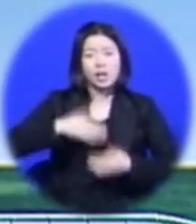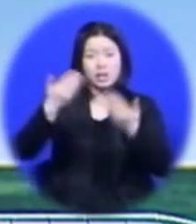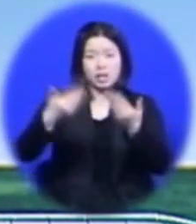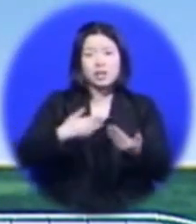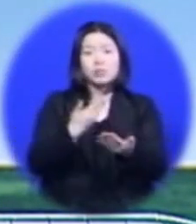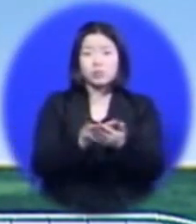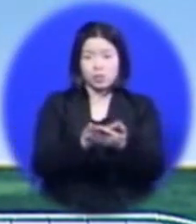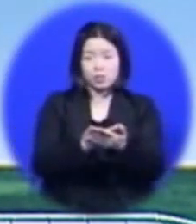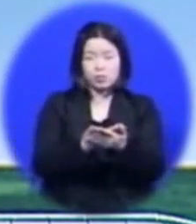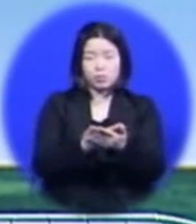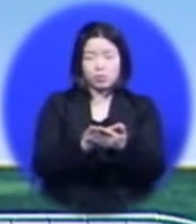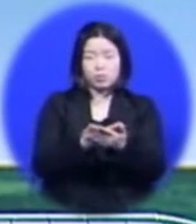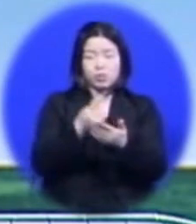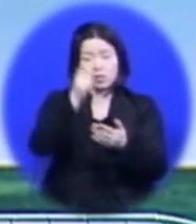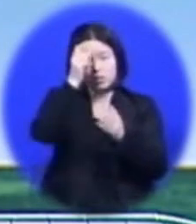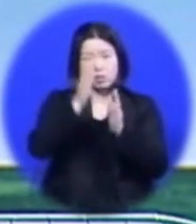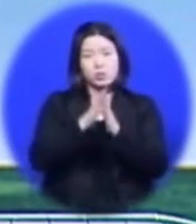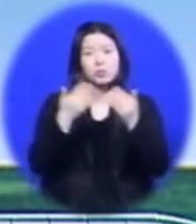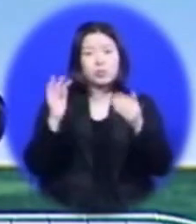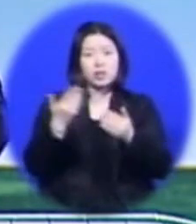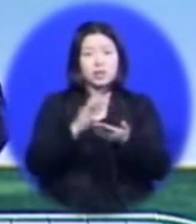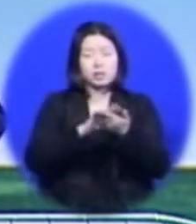해주시오.